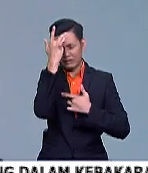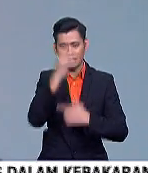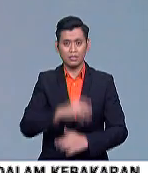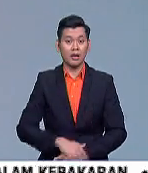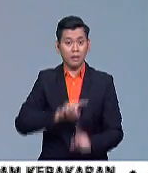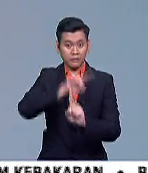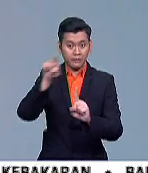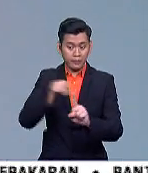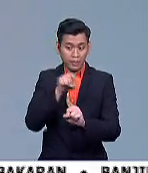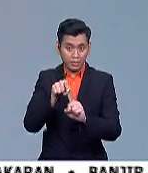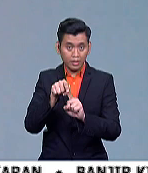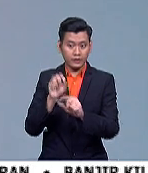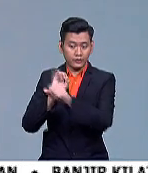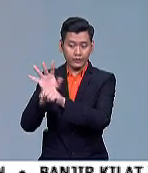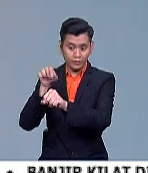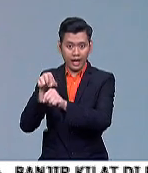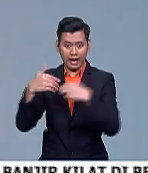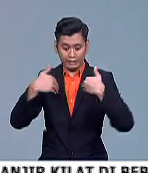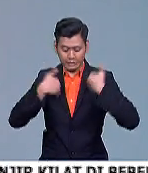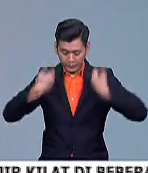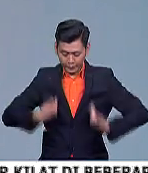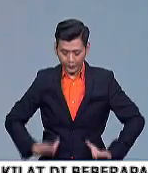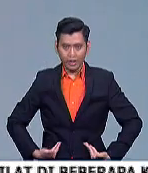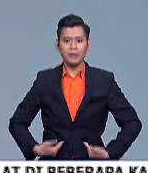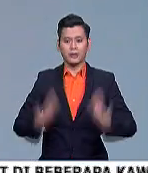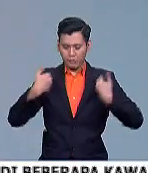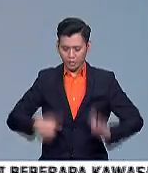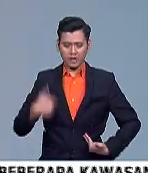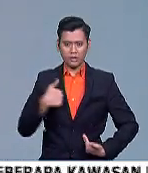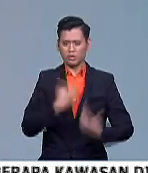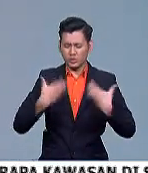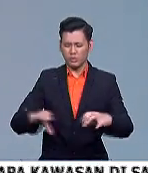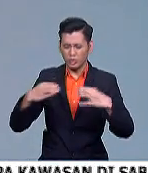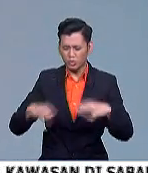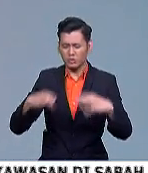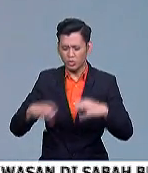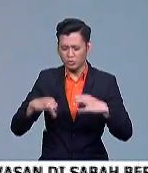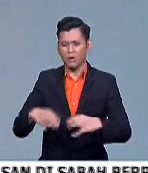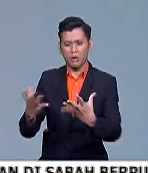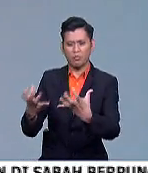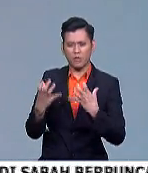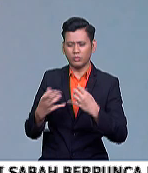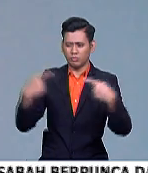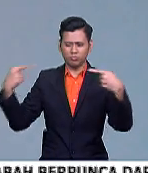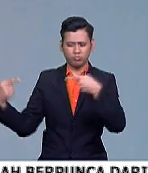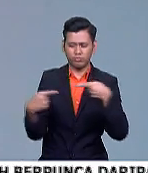dalam badan dan badan kita cuba untuk melawan, memang betul-betul derita.